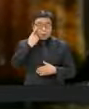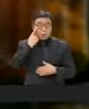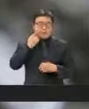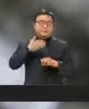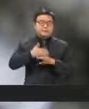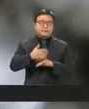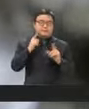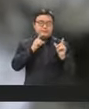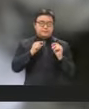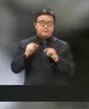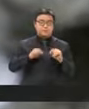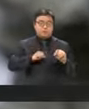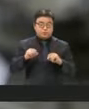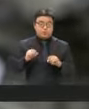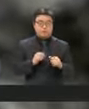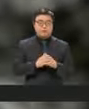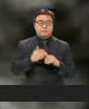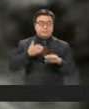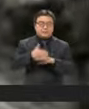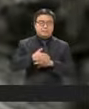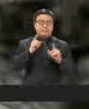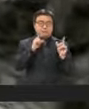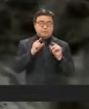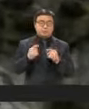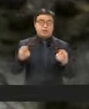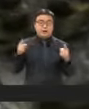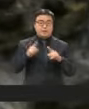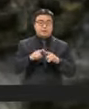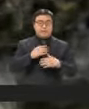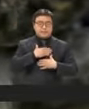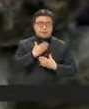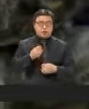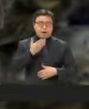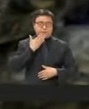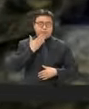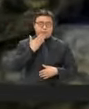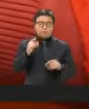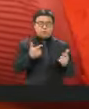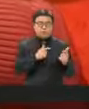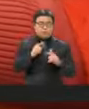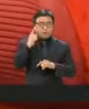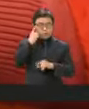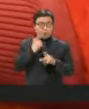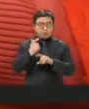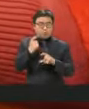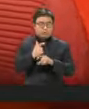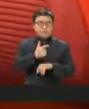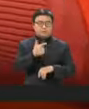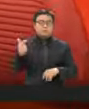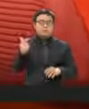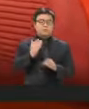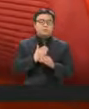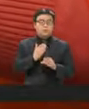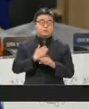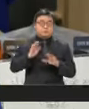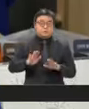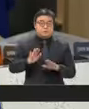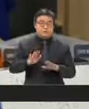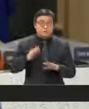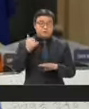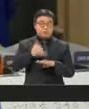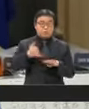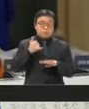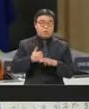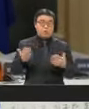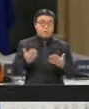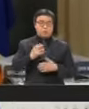운동입니다. 슬로우푸드 바람과 함께 안전한 먹을거리에 대한 고민이 커지면서 이제 농업은 가장 유망한 미래